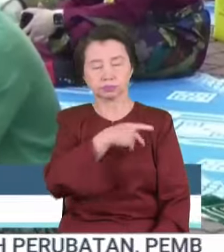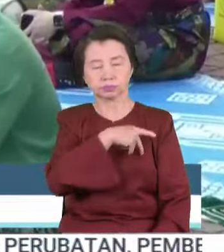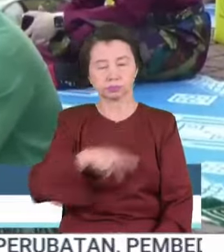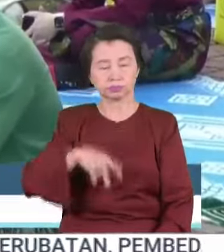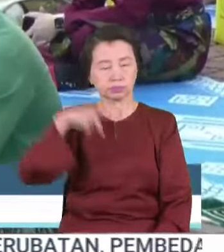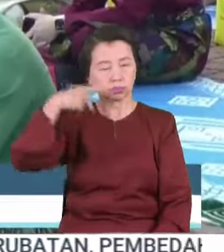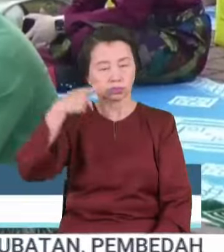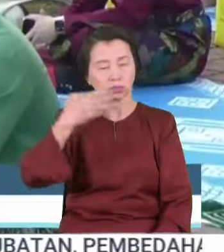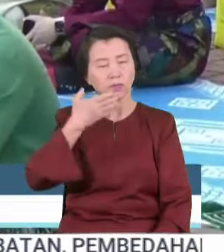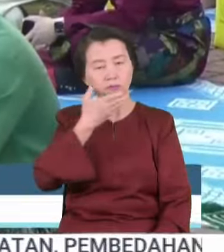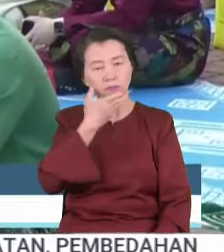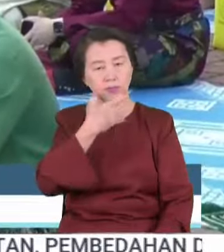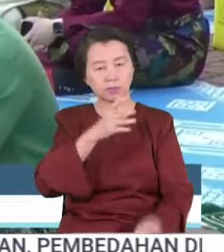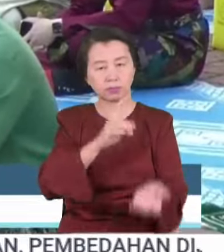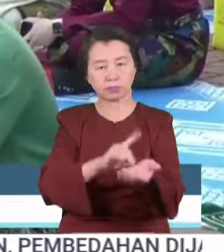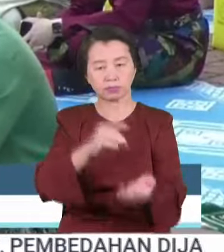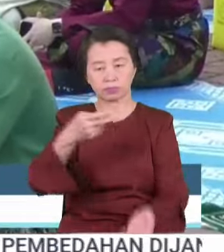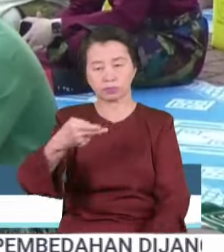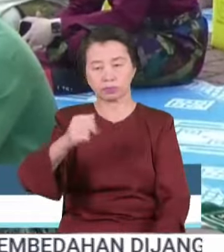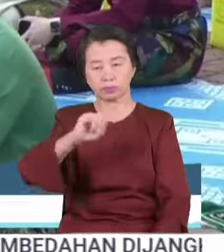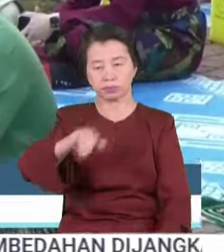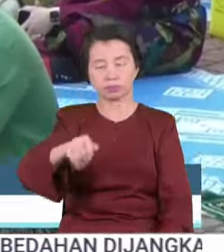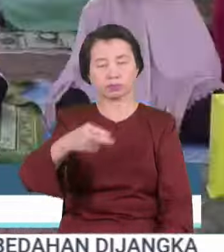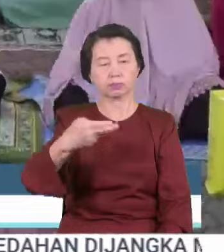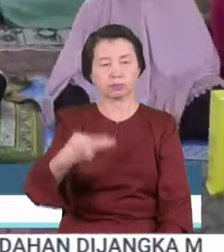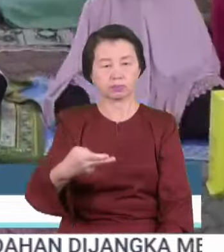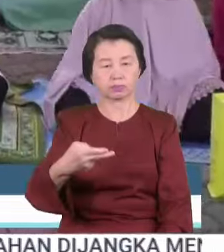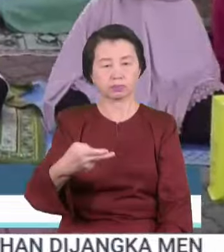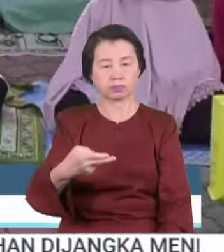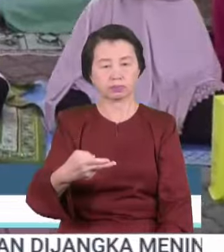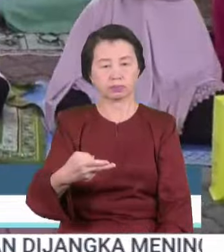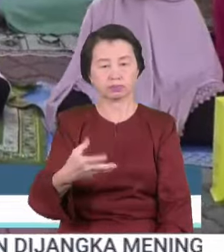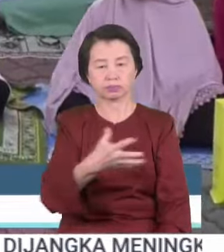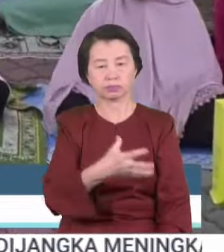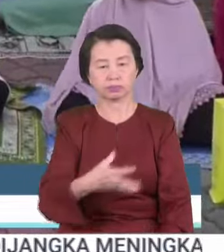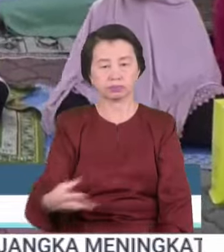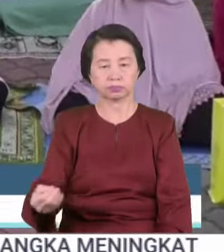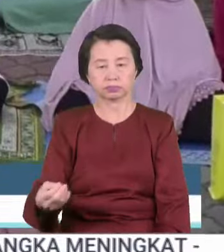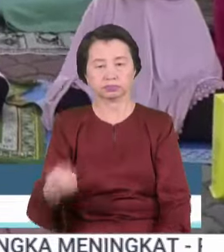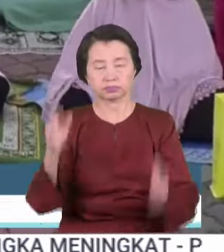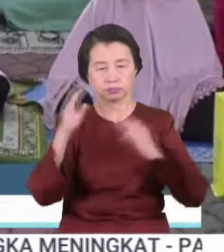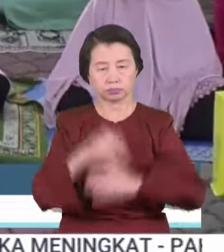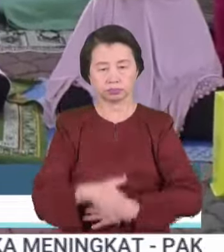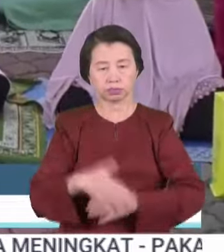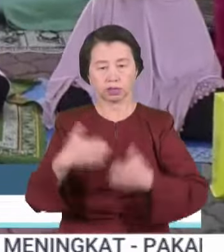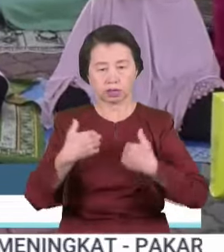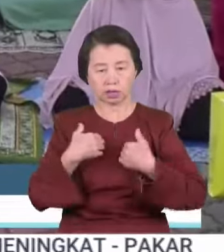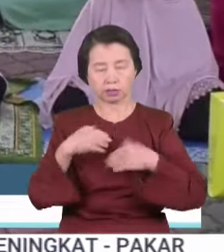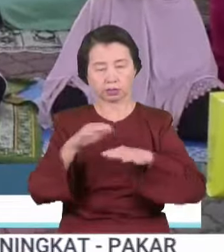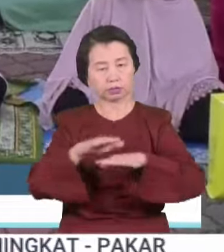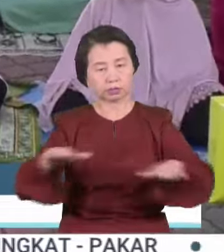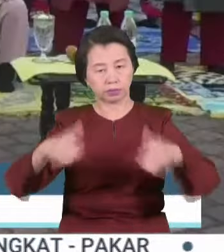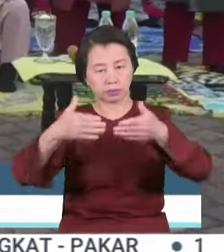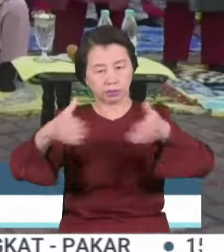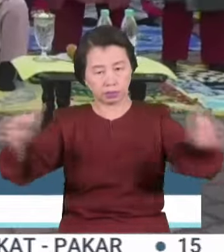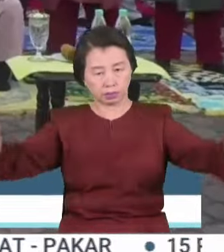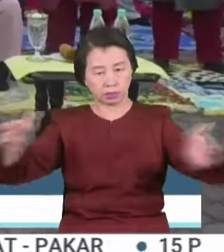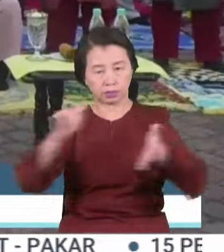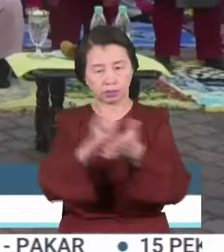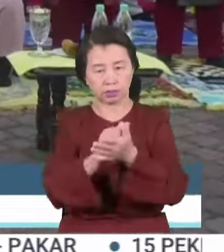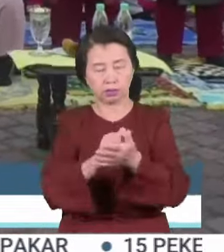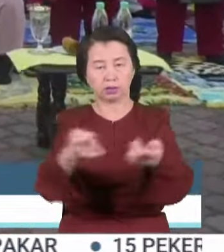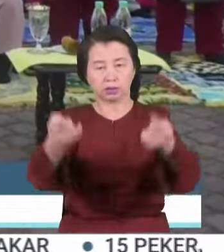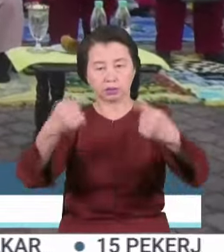Puan Muda Perlis, Tuanku Dr. Hajah Lailatul Syahrin Akasha Halil. Solat yang diadakan di dataran terbuka istana berkenaan